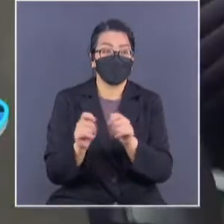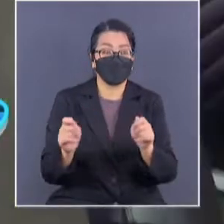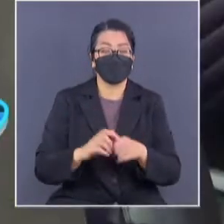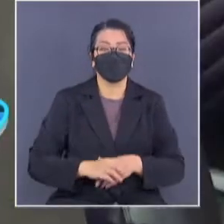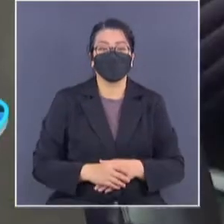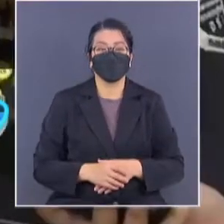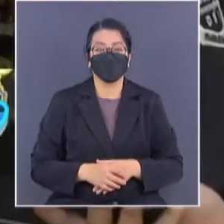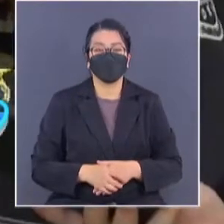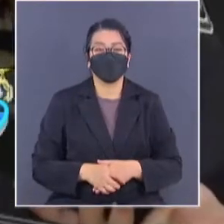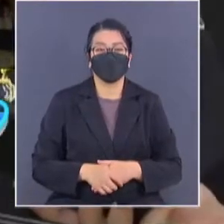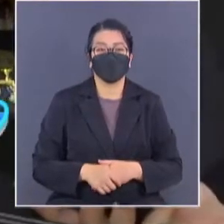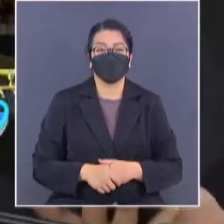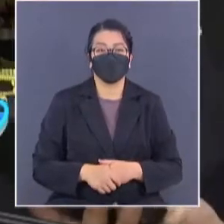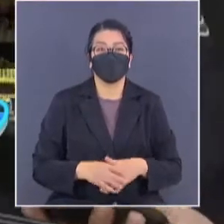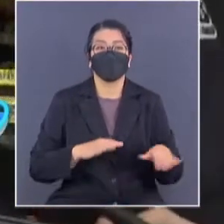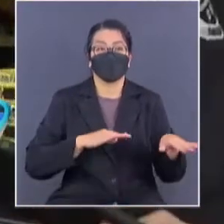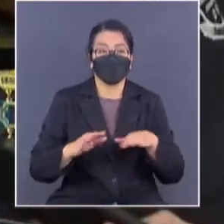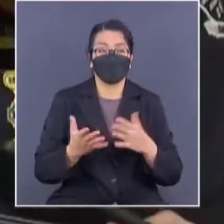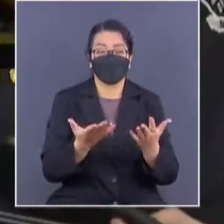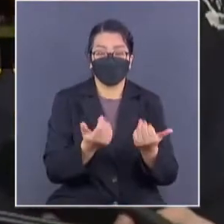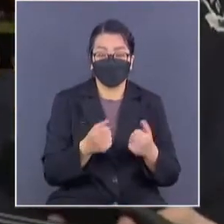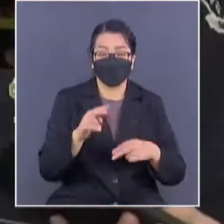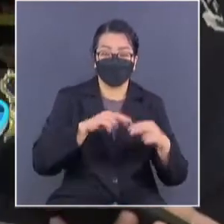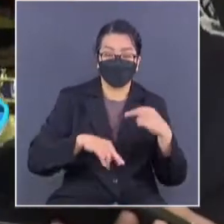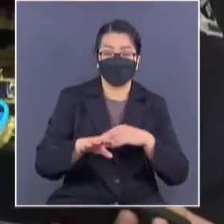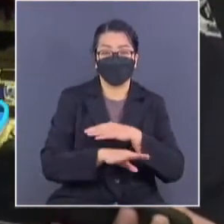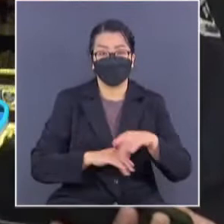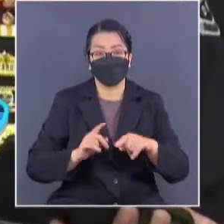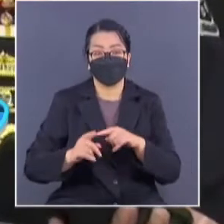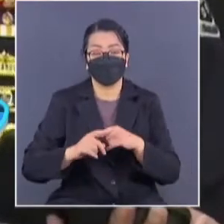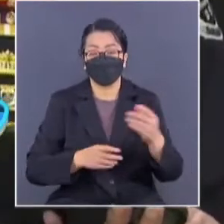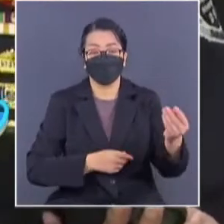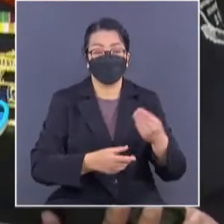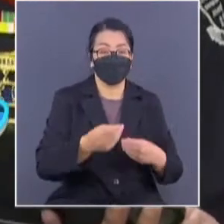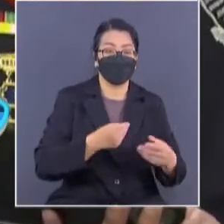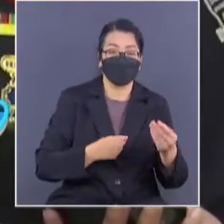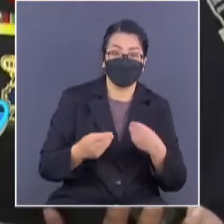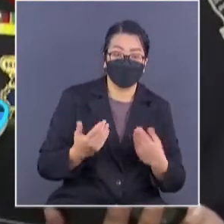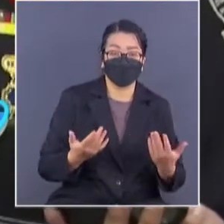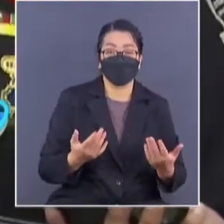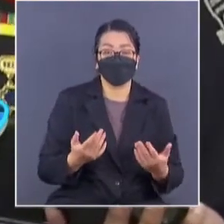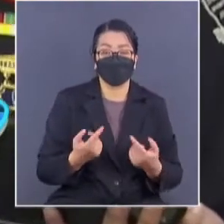ะ เราก็พร้อมที่รับพยานหลักฐานทุกเรื่องนะฮะทุกชิ้นเนี่ยเราจะ